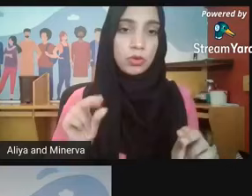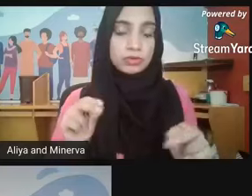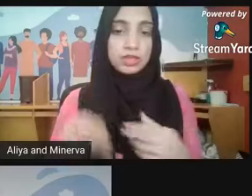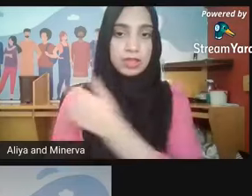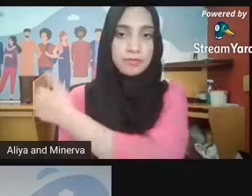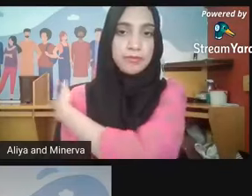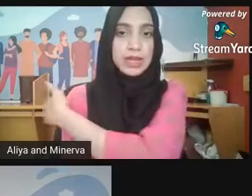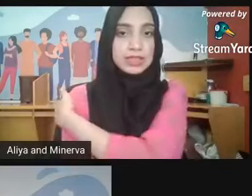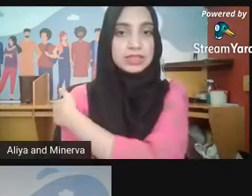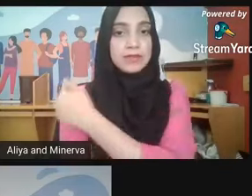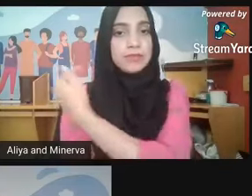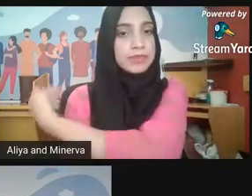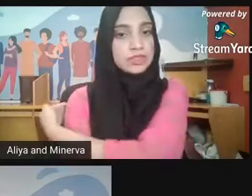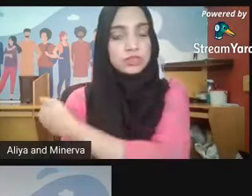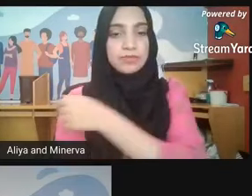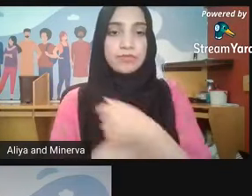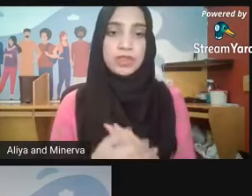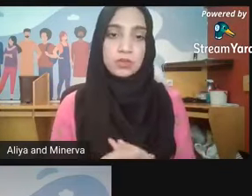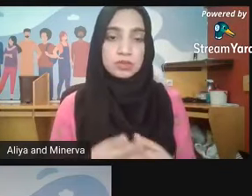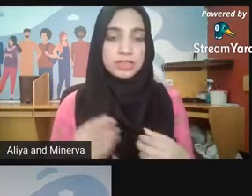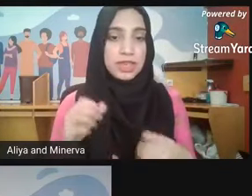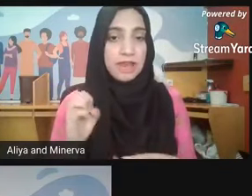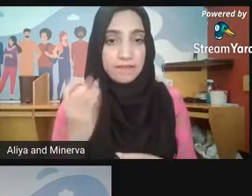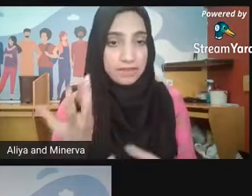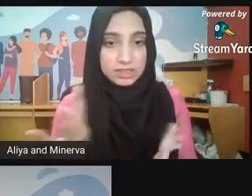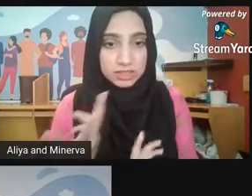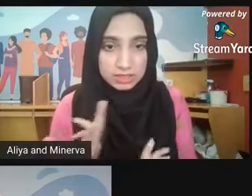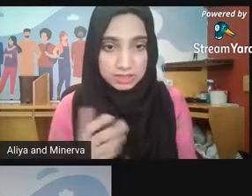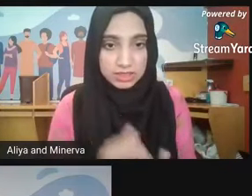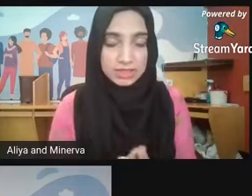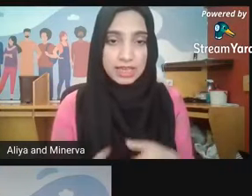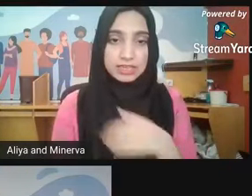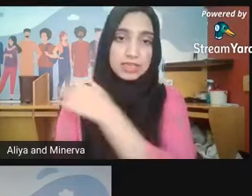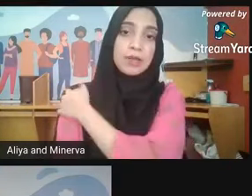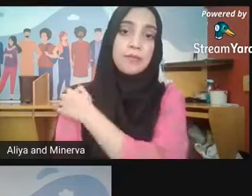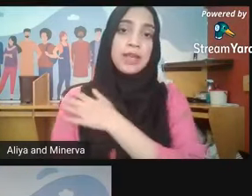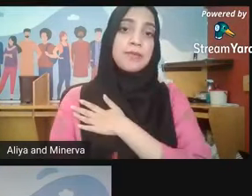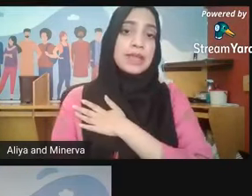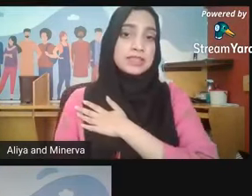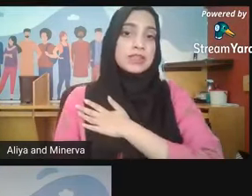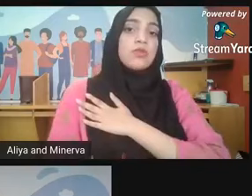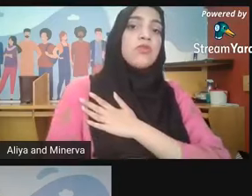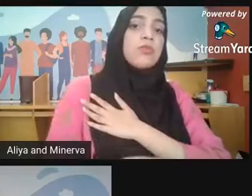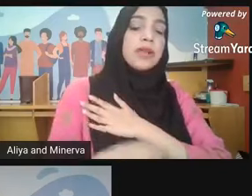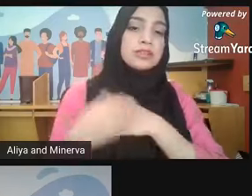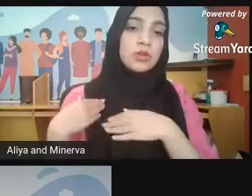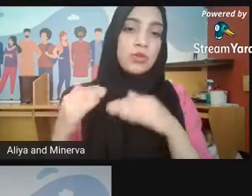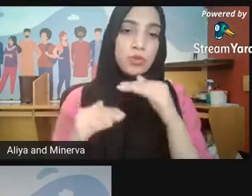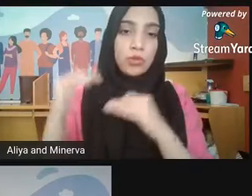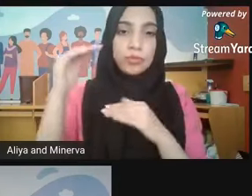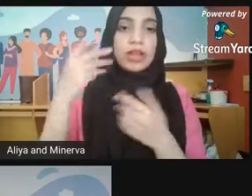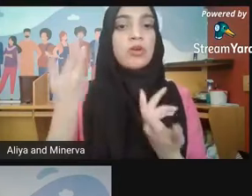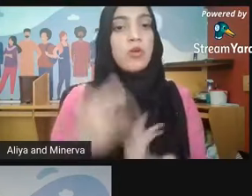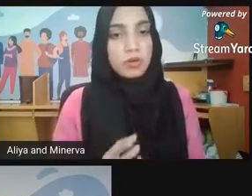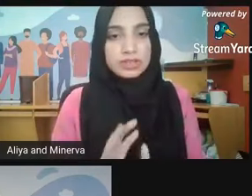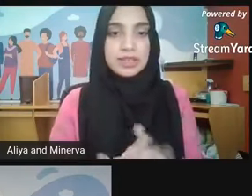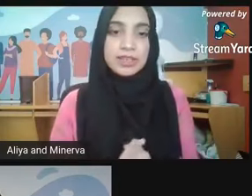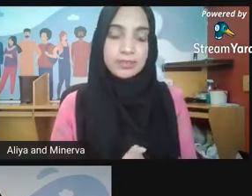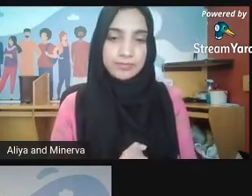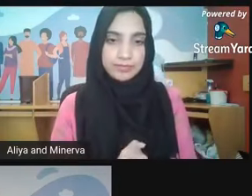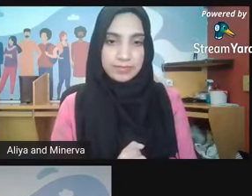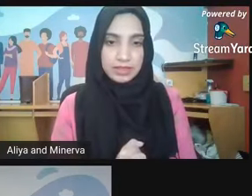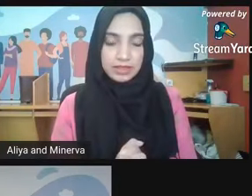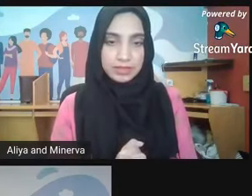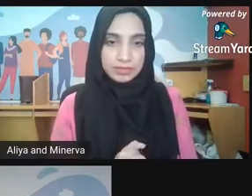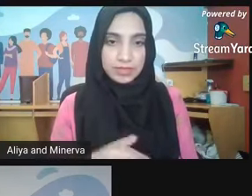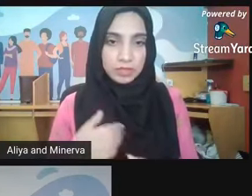होगा? The breast you're examining वो थोड़ा सा elevate हो जाएगा and the breast you're not examining would go down.